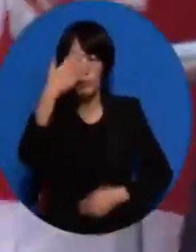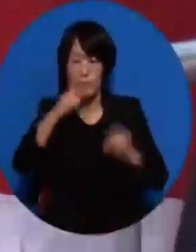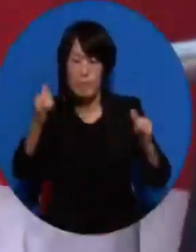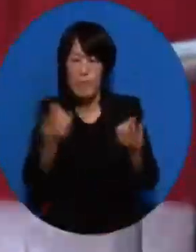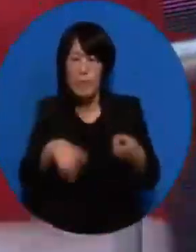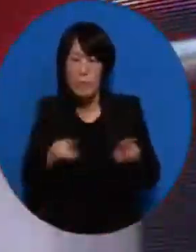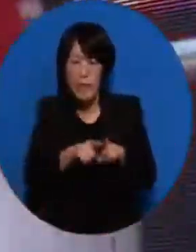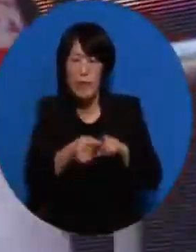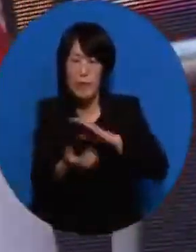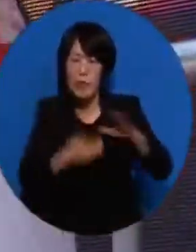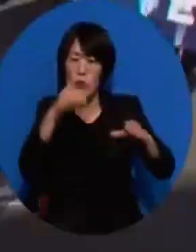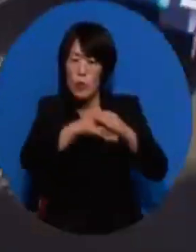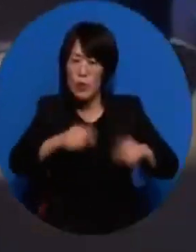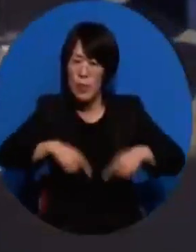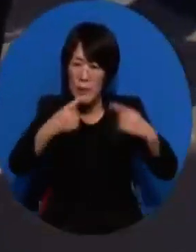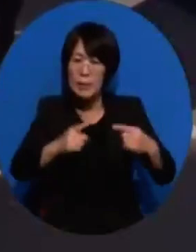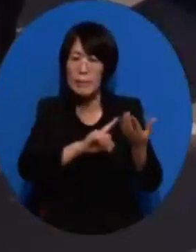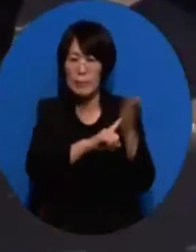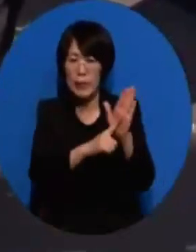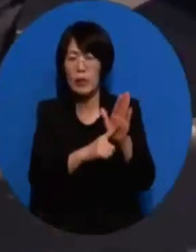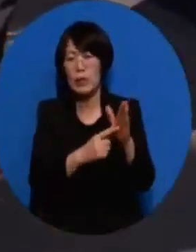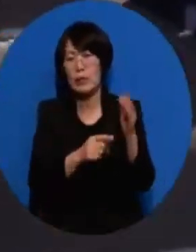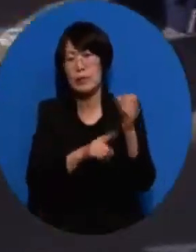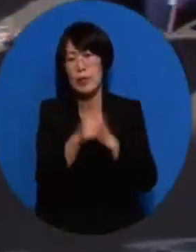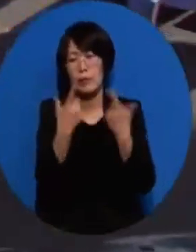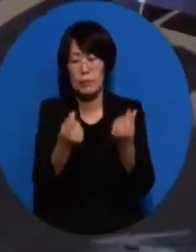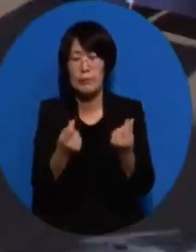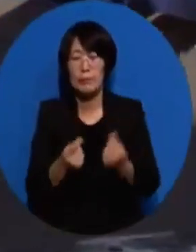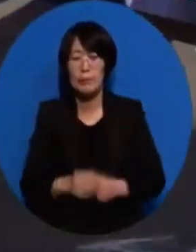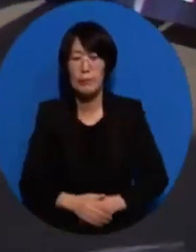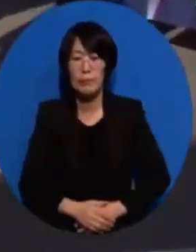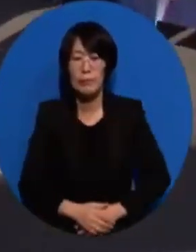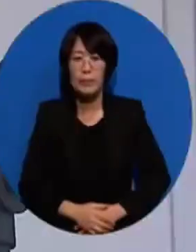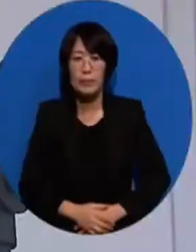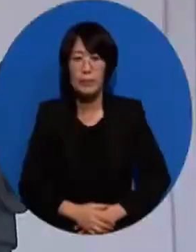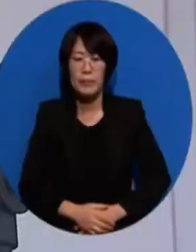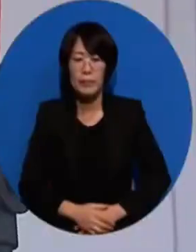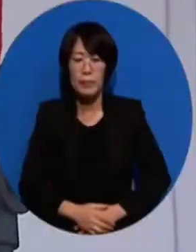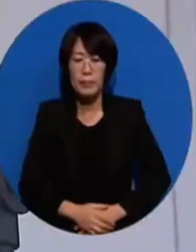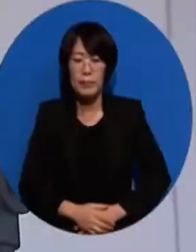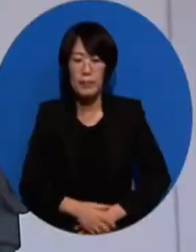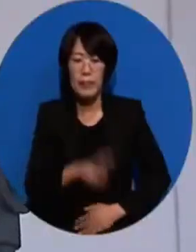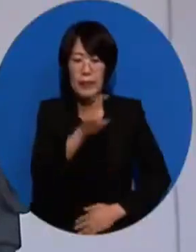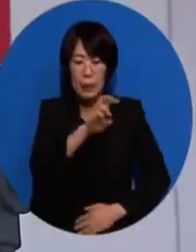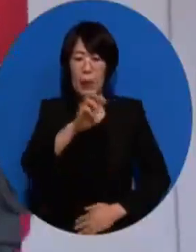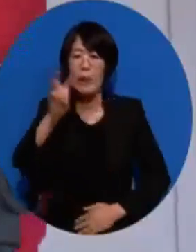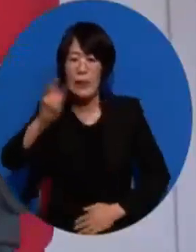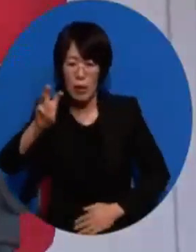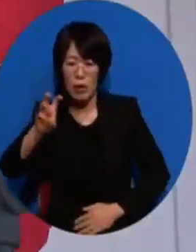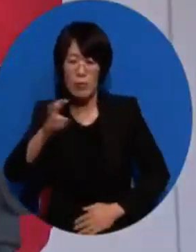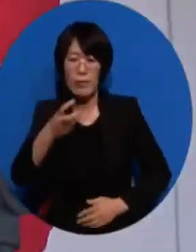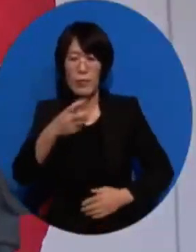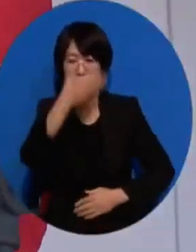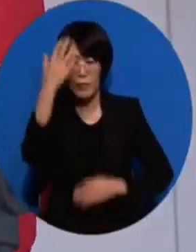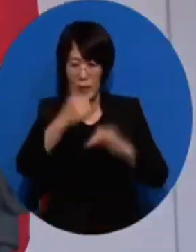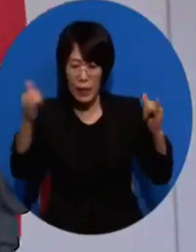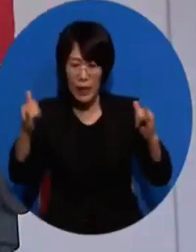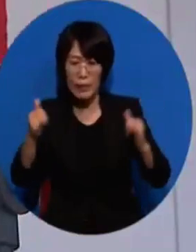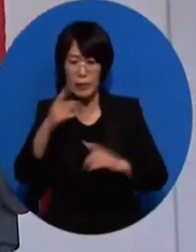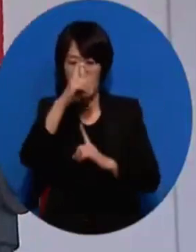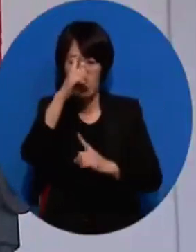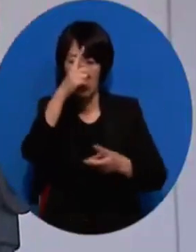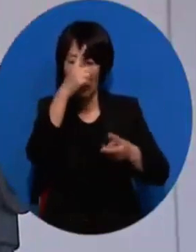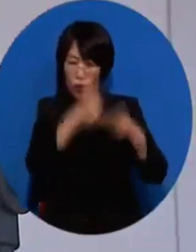함께 사전투표를 하겠다고 밝힌 것도 이런 맥락으로 풀이됩니다. 2030 유권자들이 윤석열